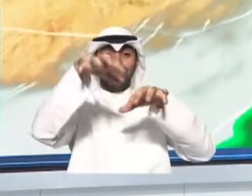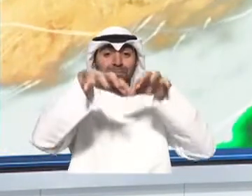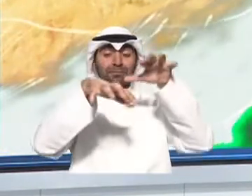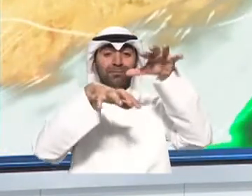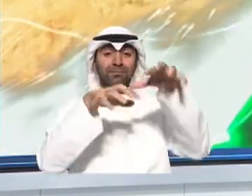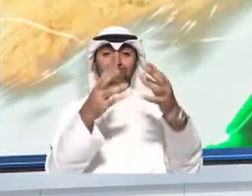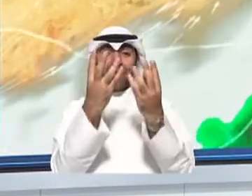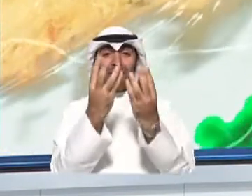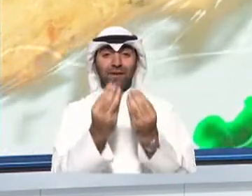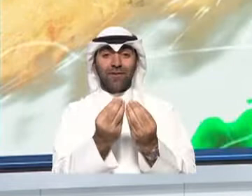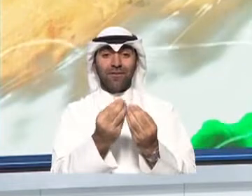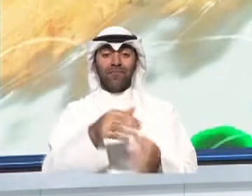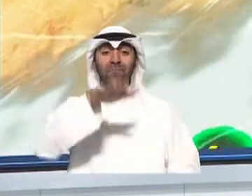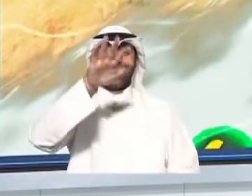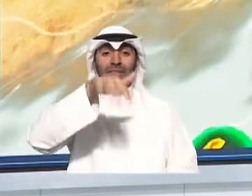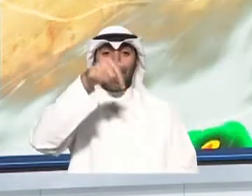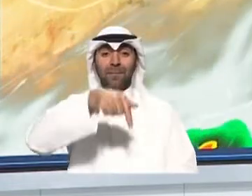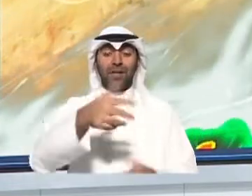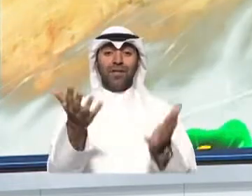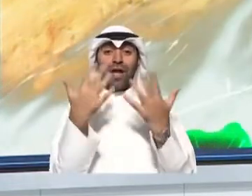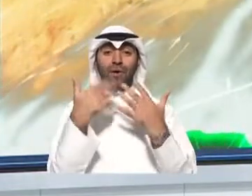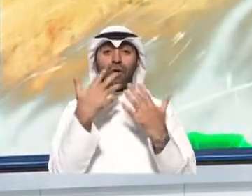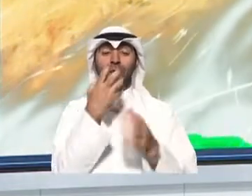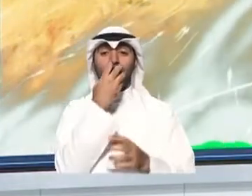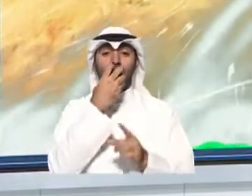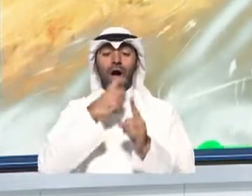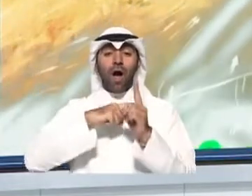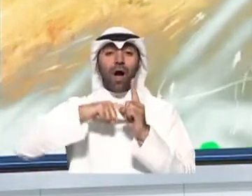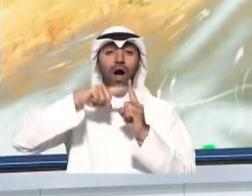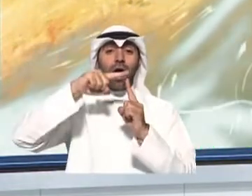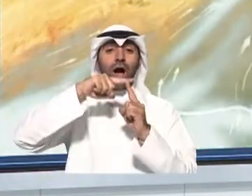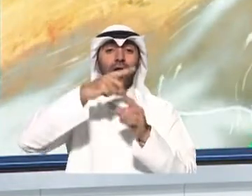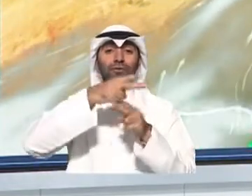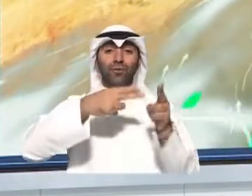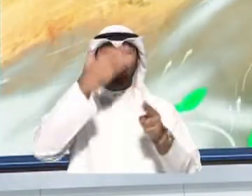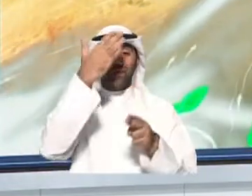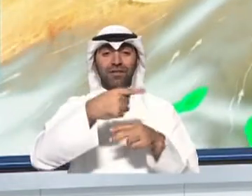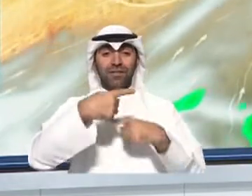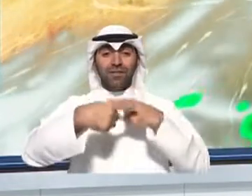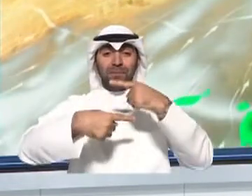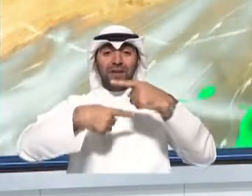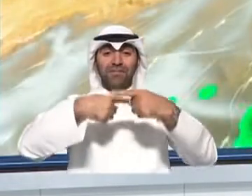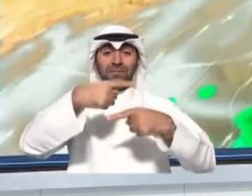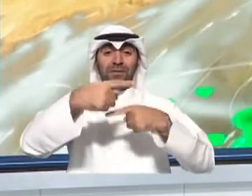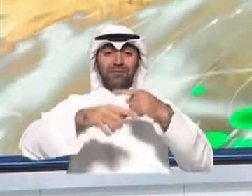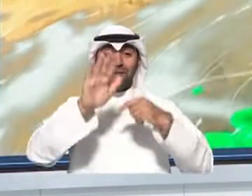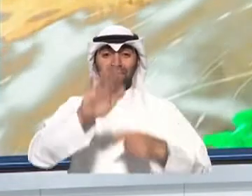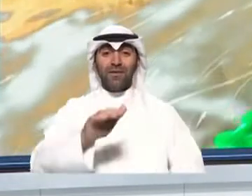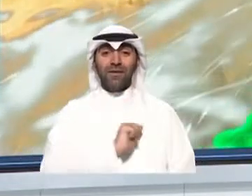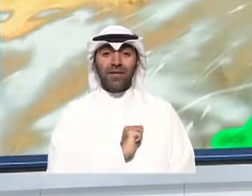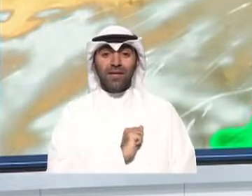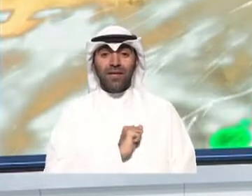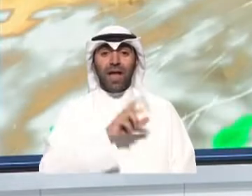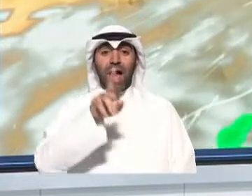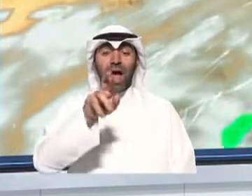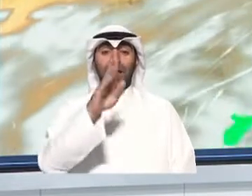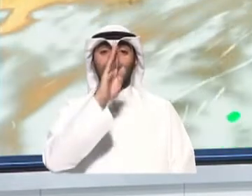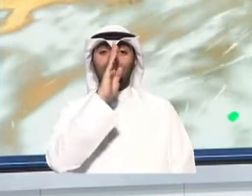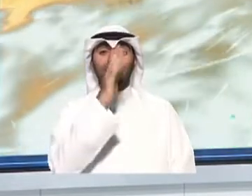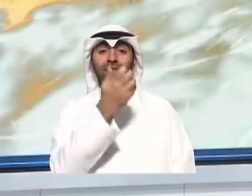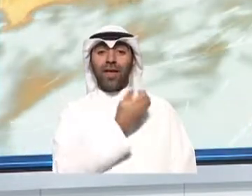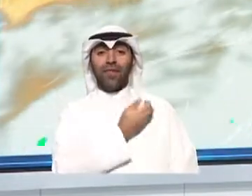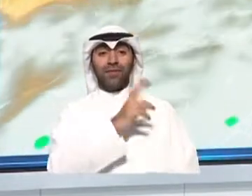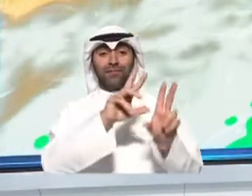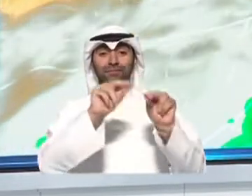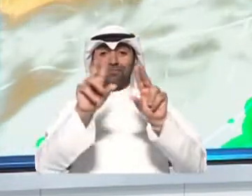مأثر علينا بهواء شمالي غربي، متوقع نشاطه من حين إلى آخر خاصة خلال الأيام القليلة المقبلة. بشكل عام مثل ما نلاحظ أجواء